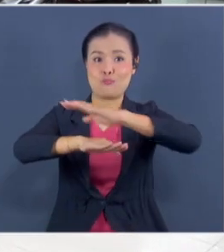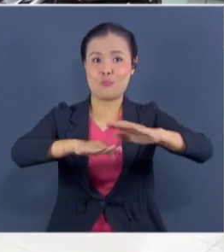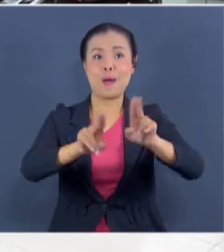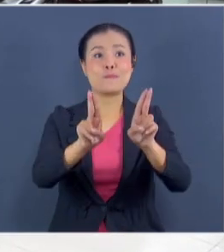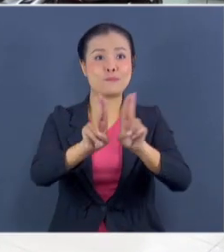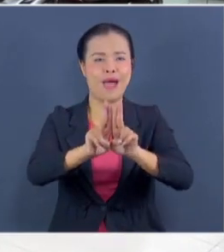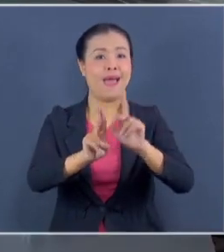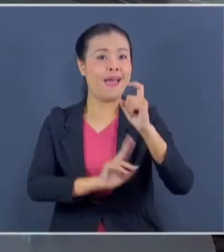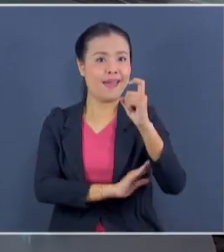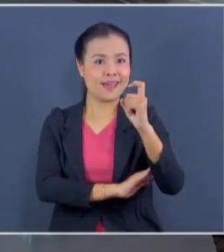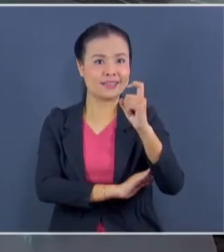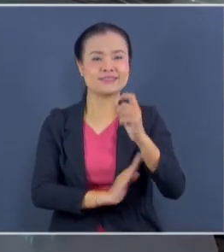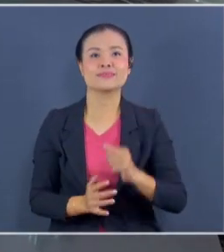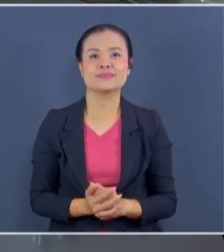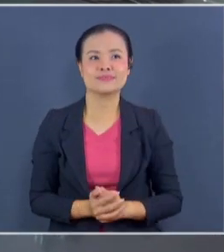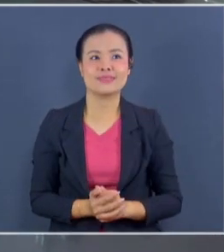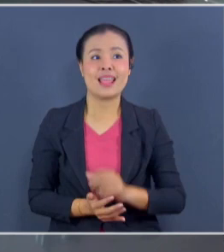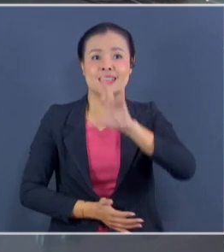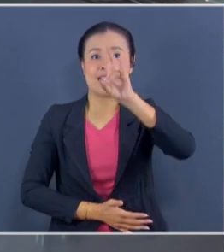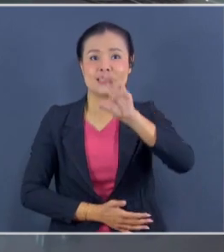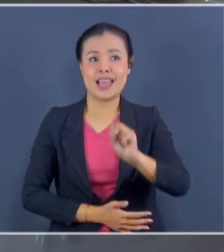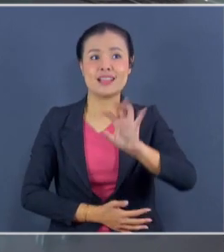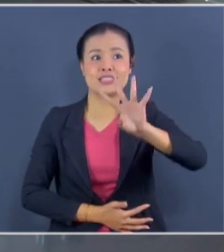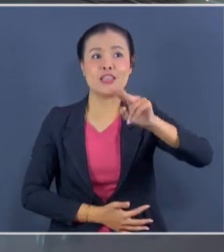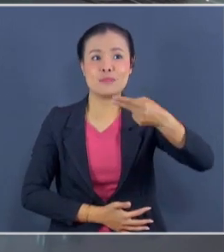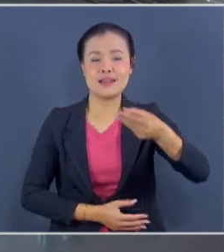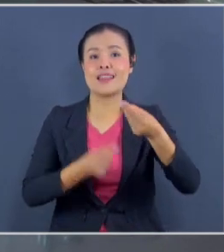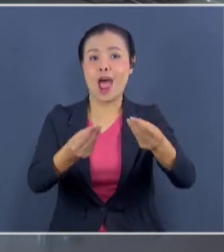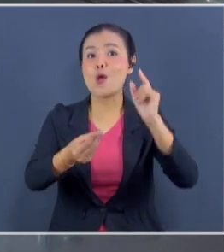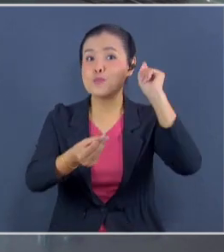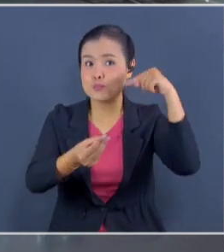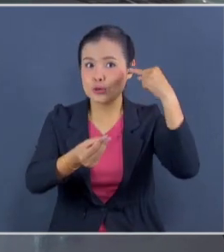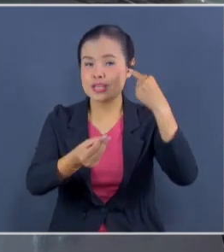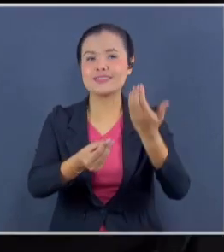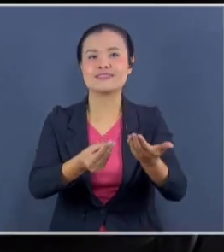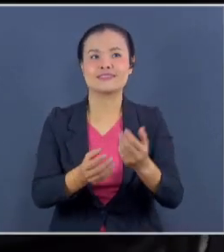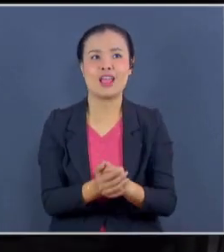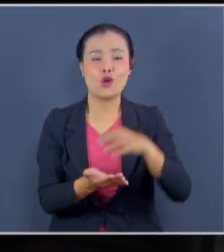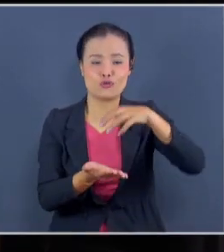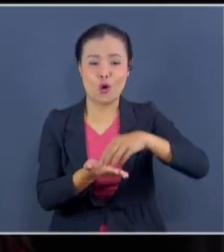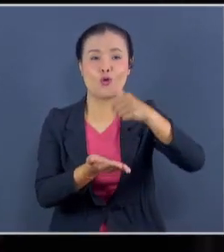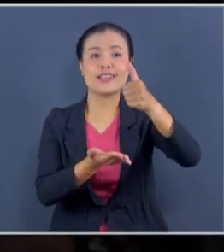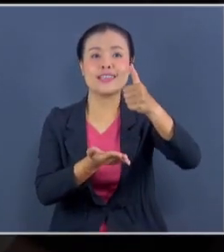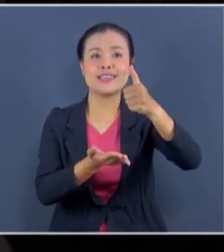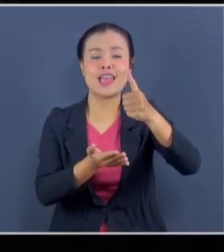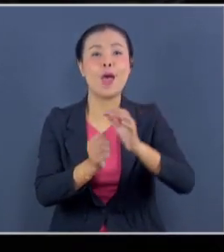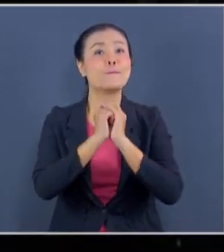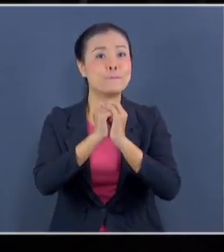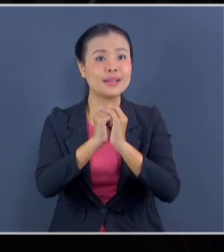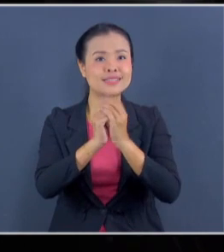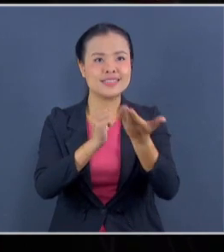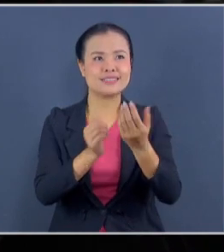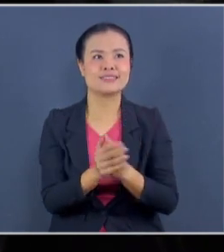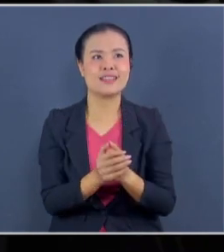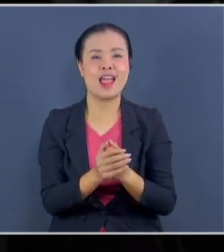X Series รุ่น Speed มูลค่า 740,000 บาทให้กับคุณสุทธิดาจันเขียวผู้โชคดีจากจังหวัดปราจีนบุรีนะคะที่ได้